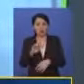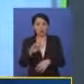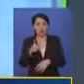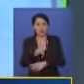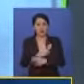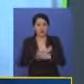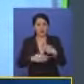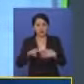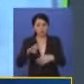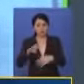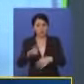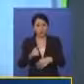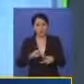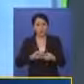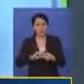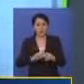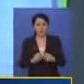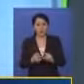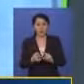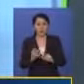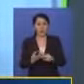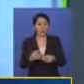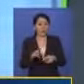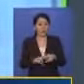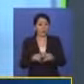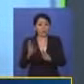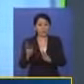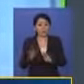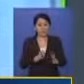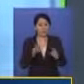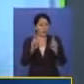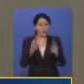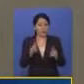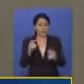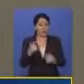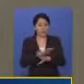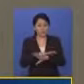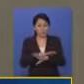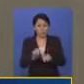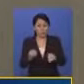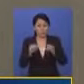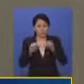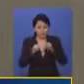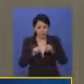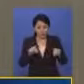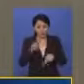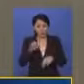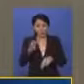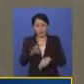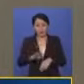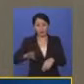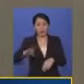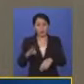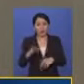топтан үшінші топтағы мүгедекке ауысады. Ал бұл интернатқа орналастыру ережесіне сай келмейді. Петропавл қаласының әкімі Болат Жұмабековтың